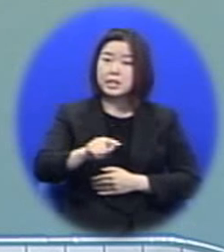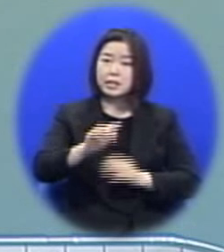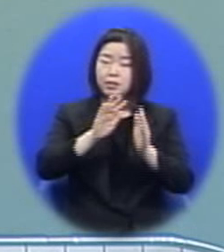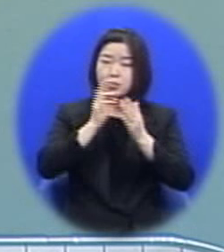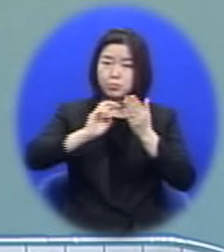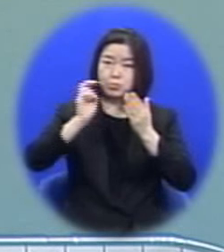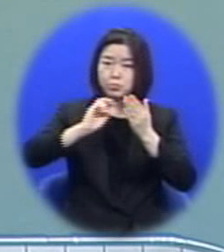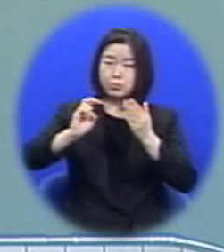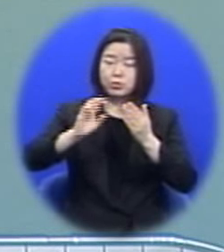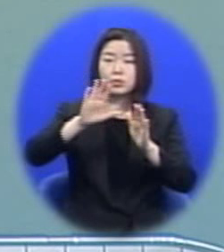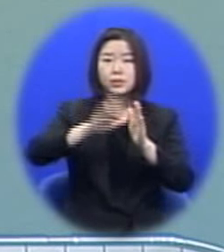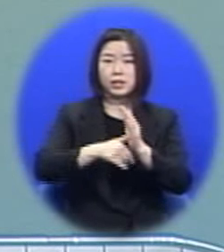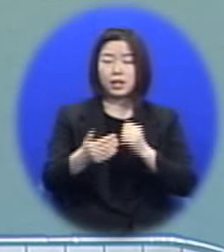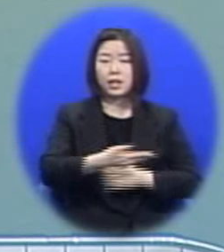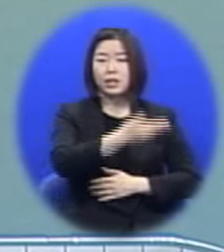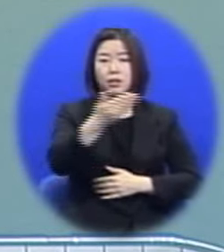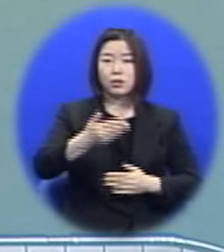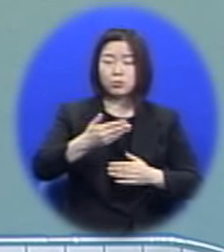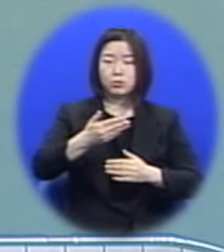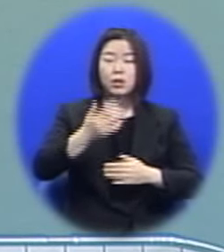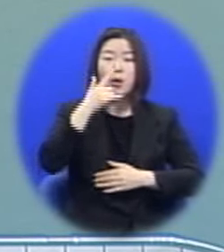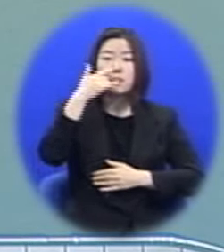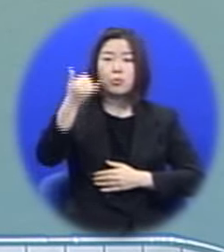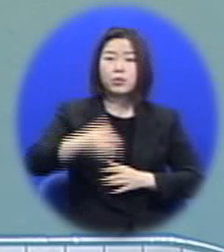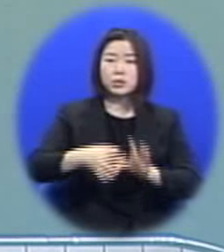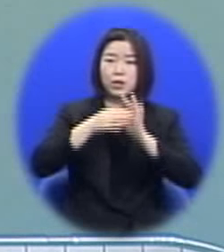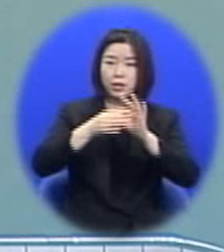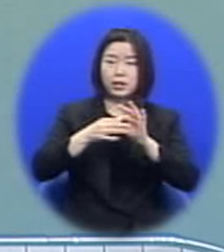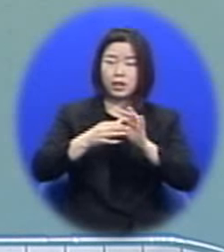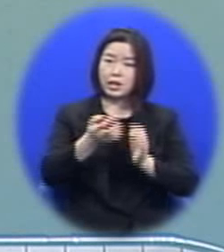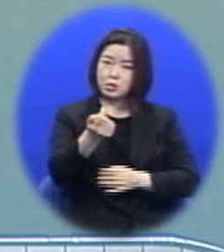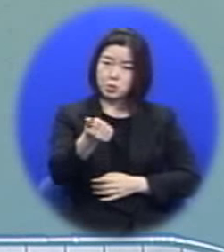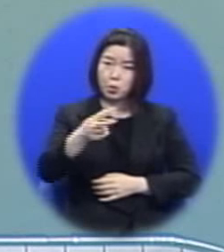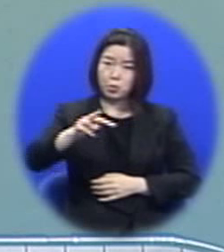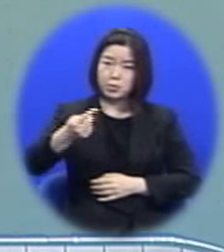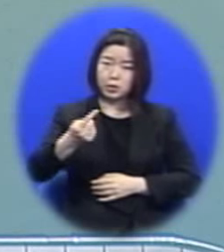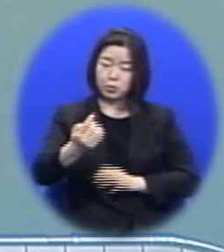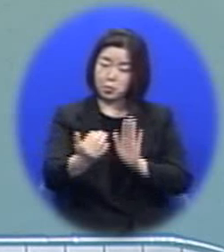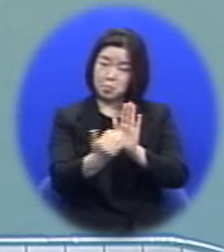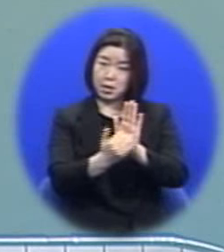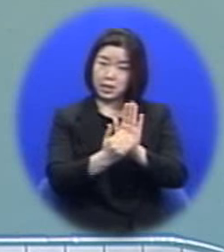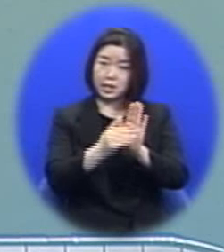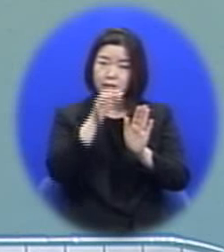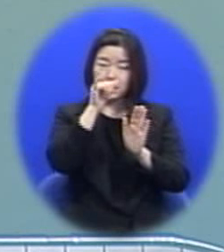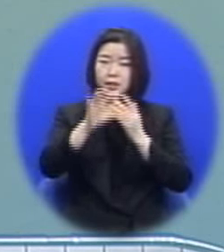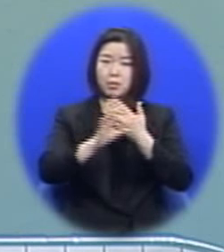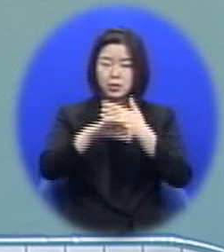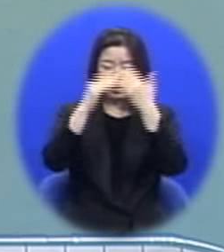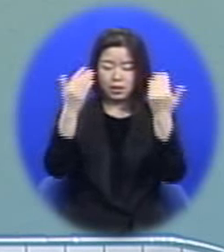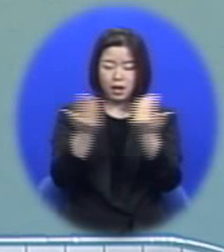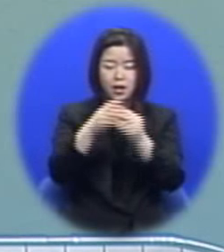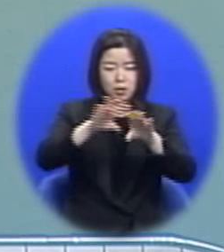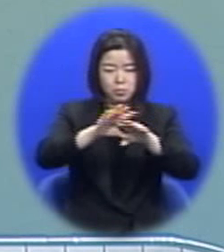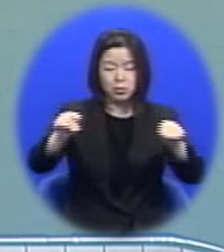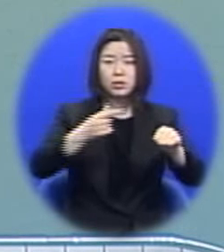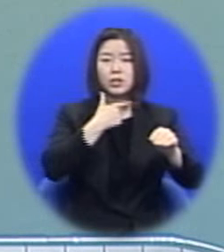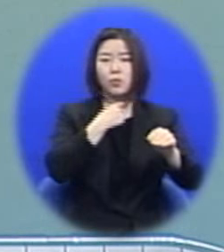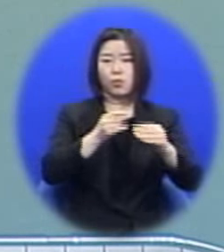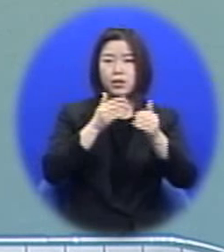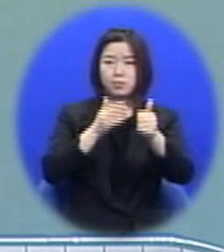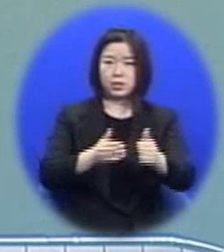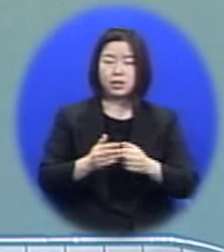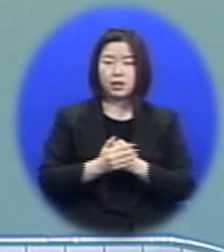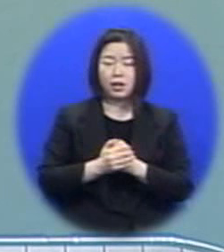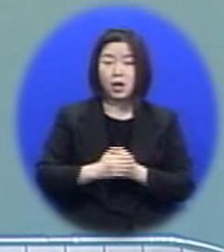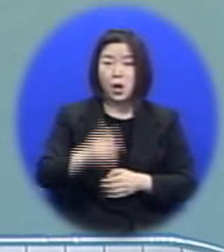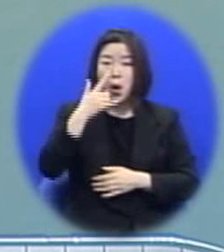안에 부모님과의 관계가 조금이라도 막혔던 것이 있다면 다 풀어지게 되기 원합니다.